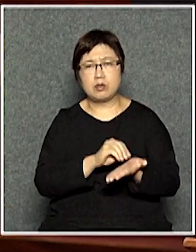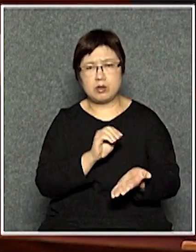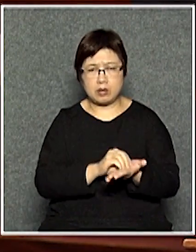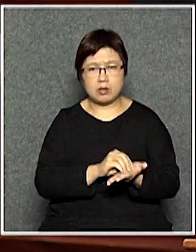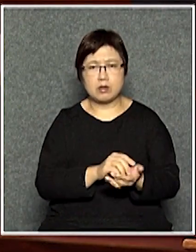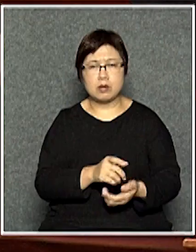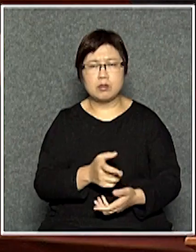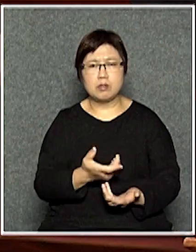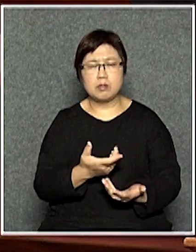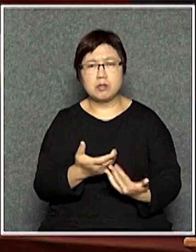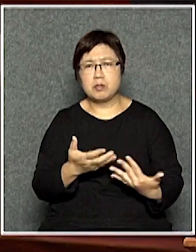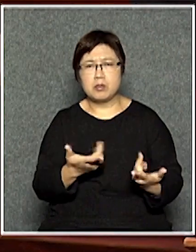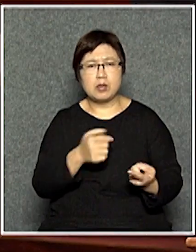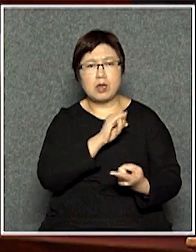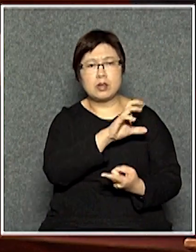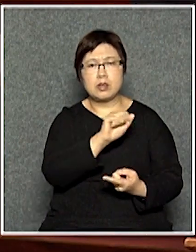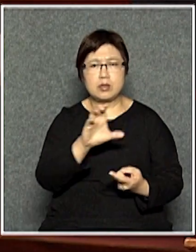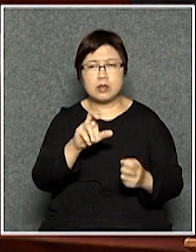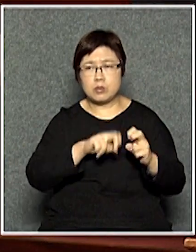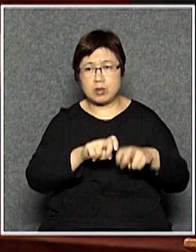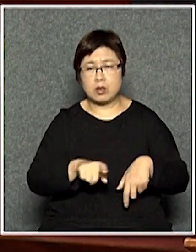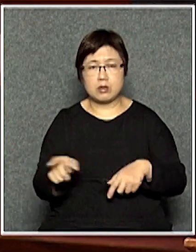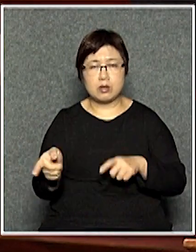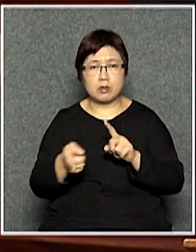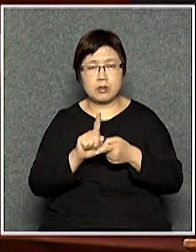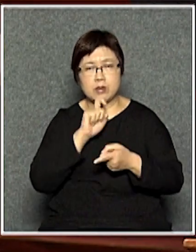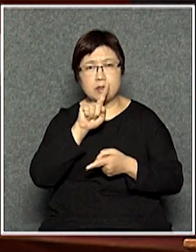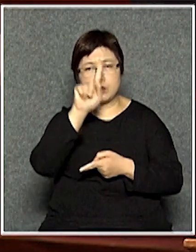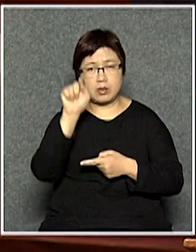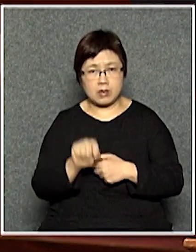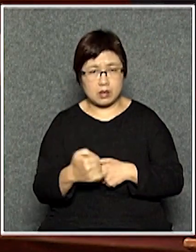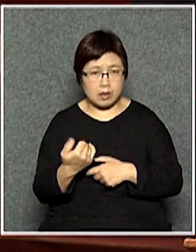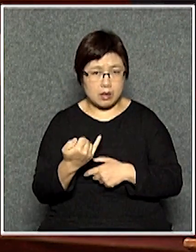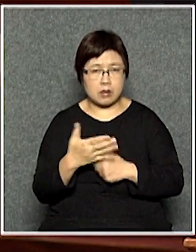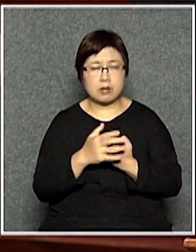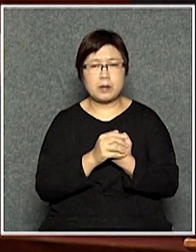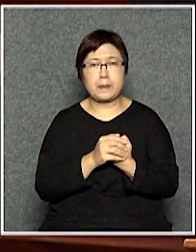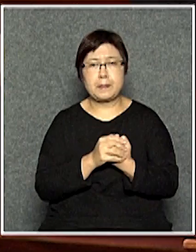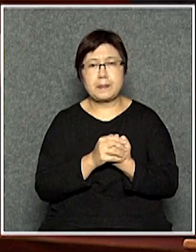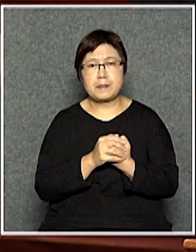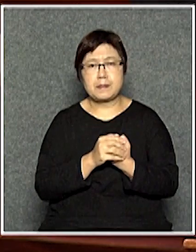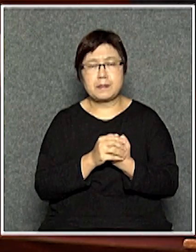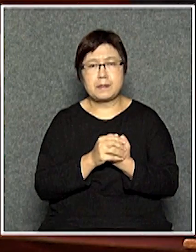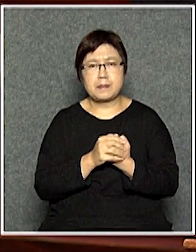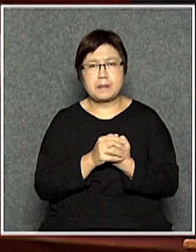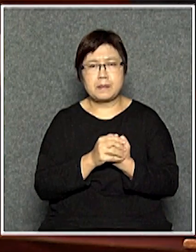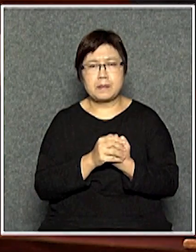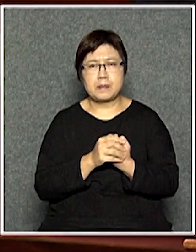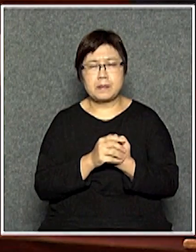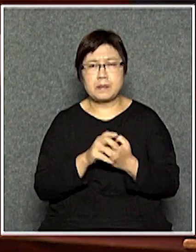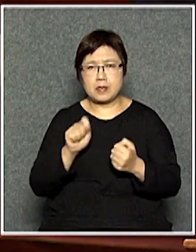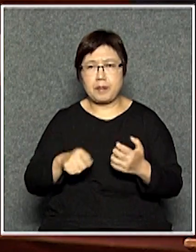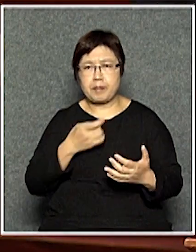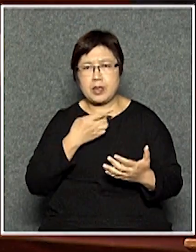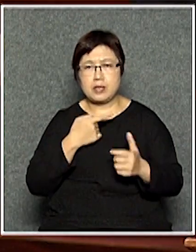有什麼大問題啫 ？ICAC 查緊，那就可以證明他有問題嗎？所以我們不要未審先